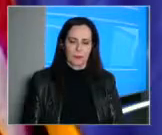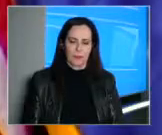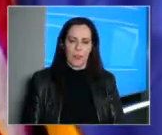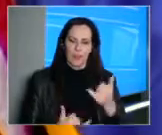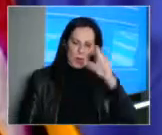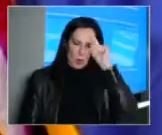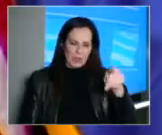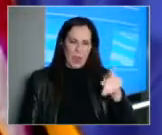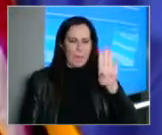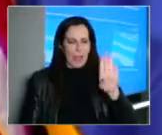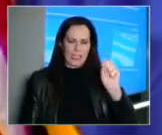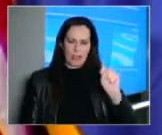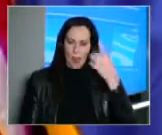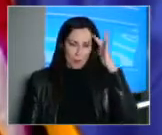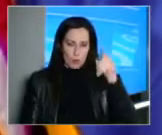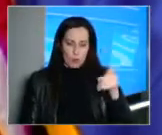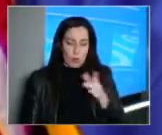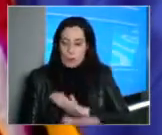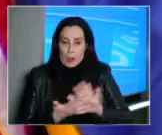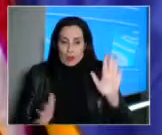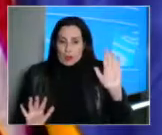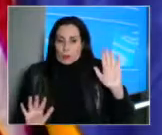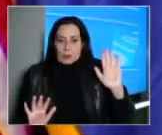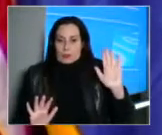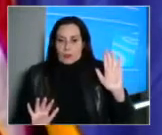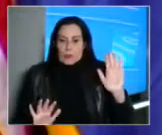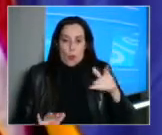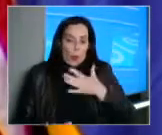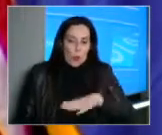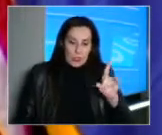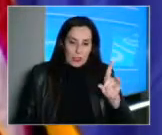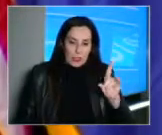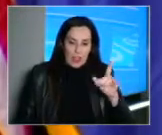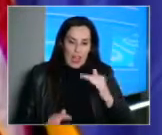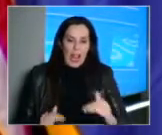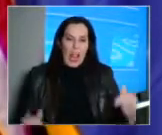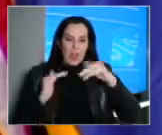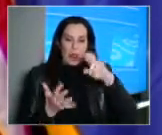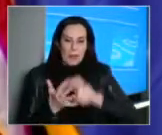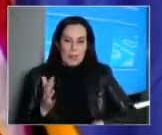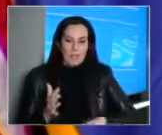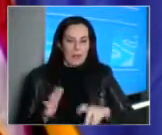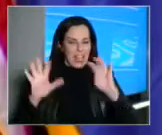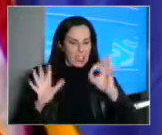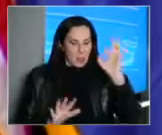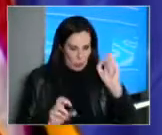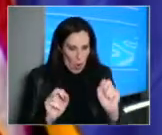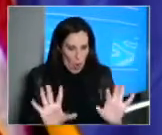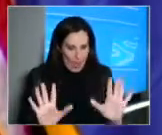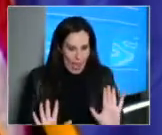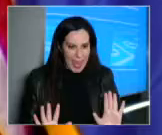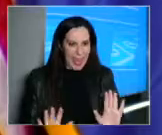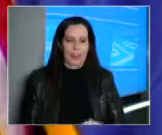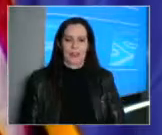then this guy, this wacko Bernie Sanders, who is just... who wants to, by the way, wants to bring your taxes to 90%,